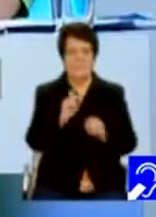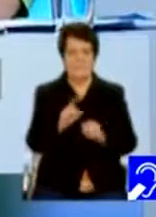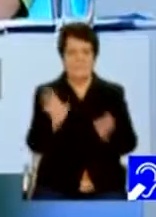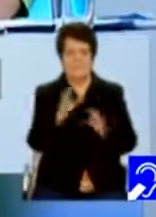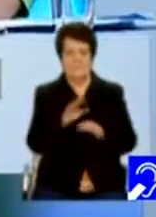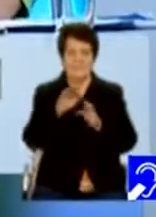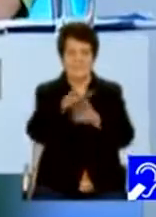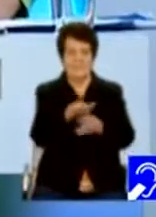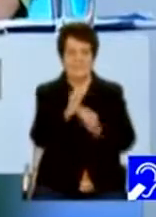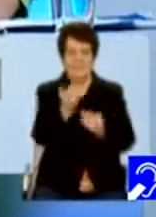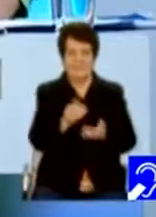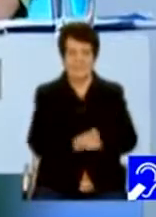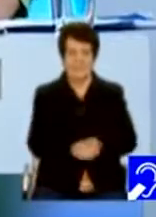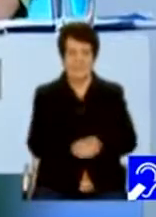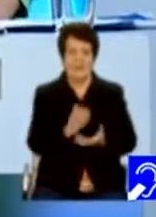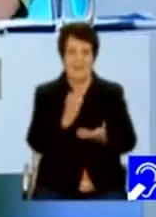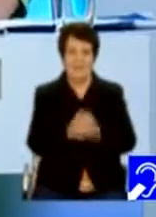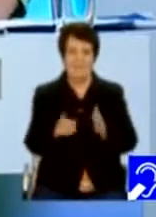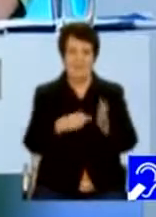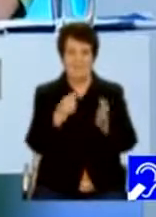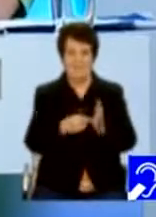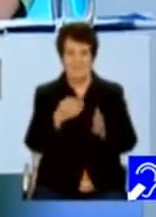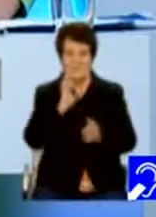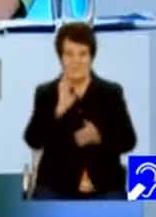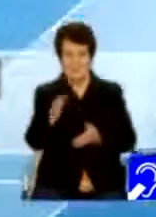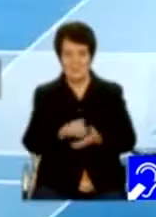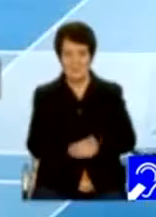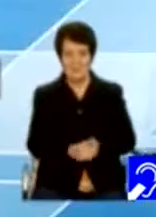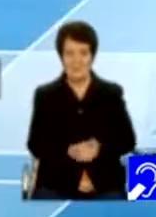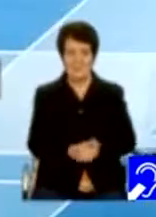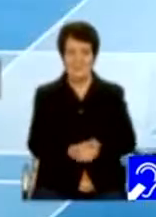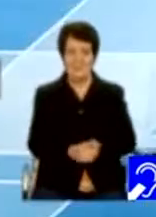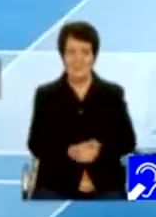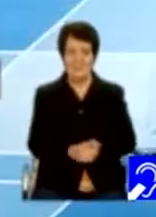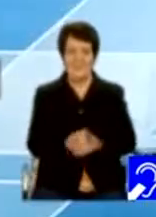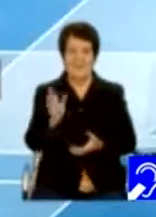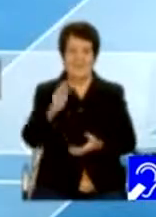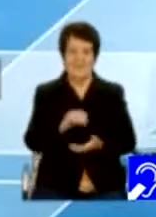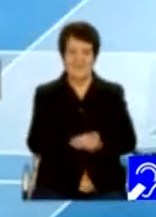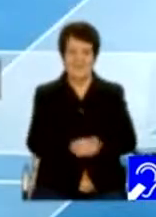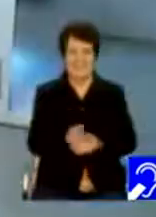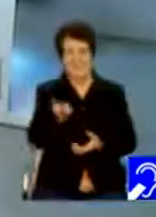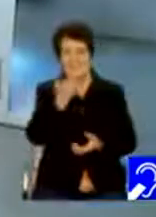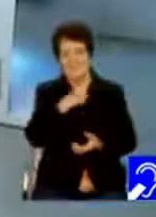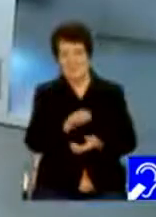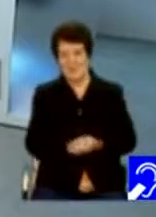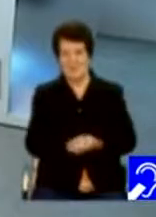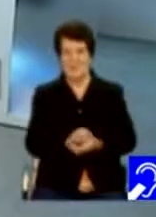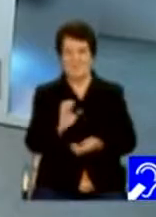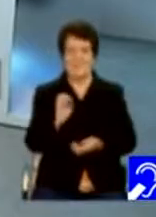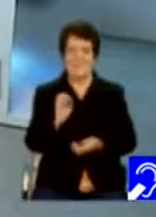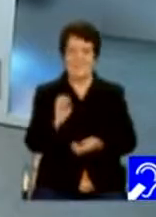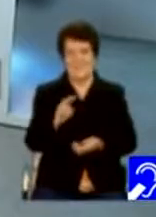Opriți-vă. Aveți o întrebare pentru doamna? Desigur că am o întrebare pentru doamna. Puneți-o că suntem la tir în Crucișa deja. Haideți odată, spuneți ce aveți pe